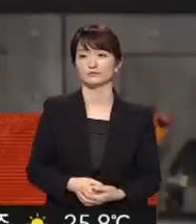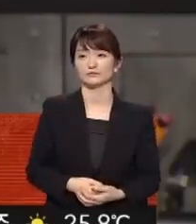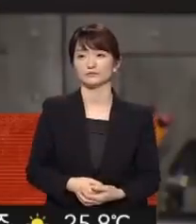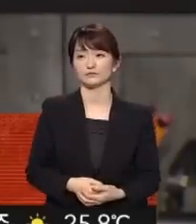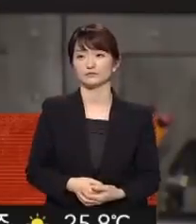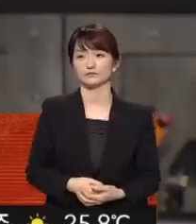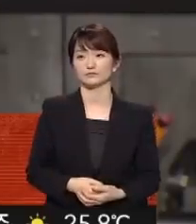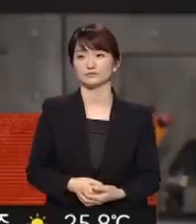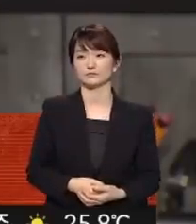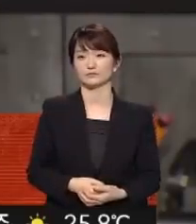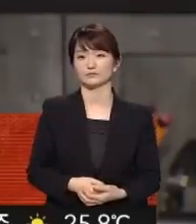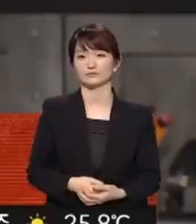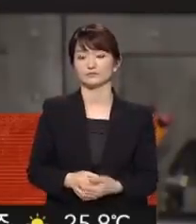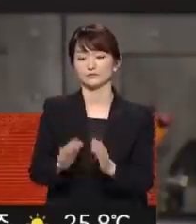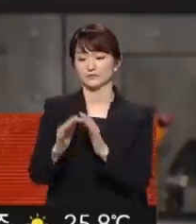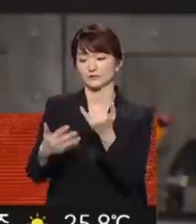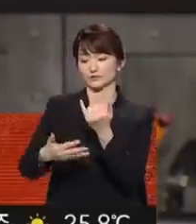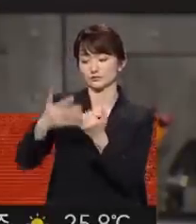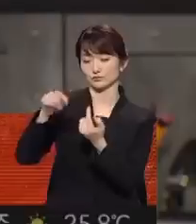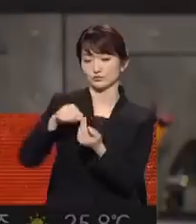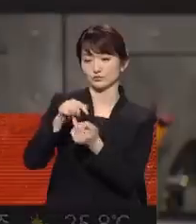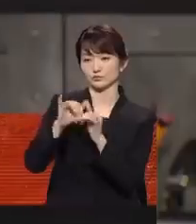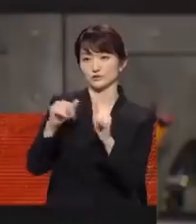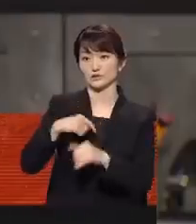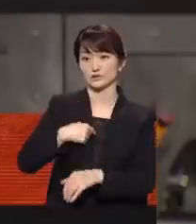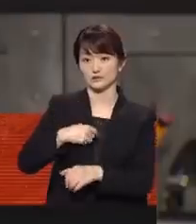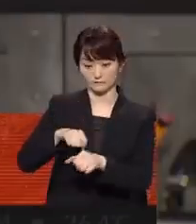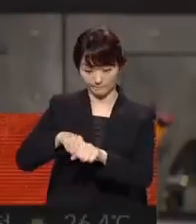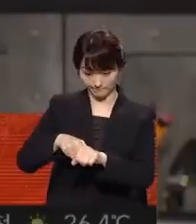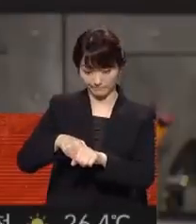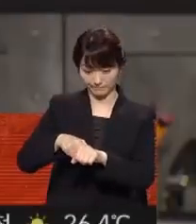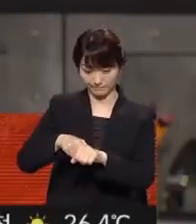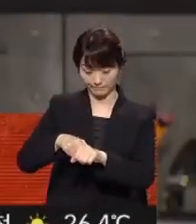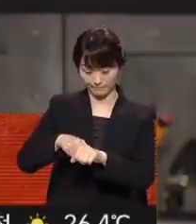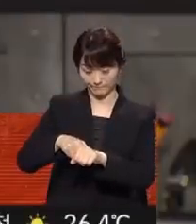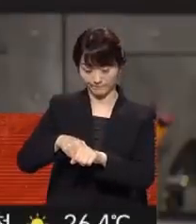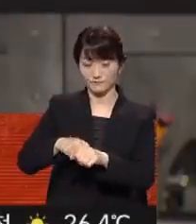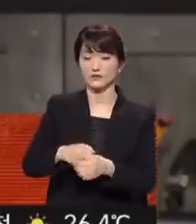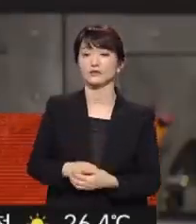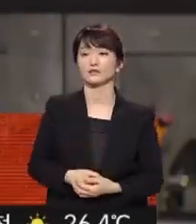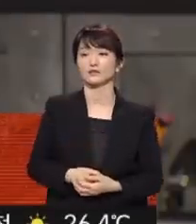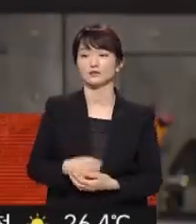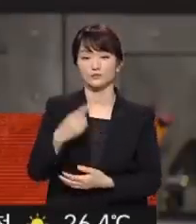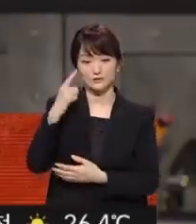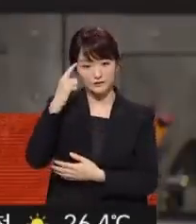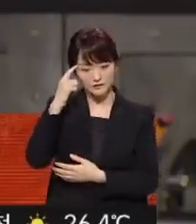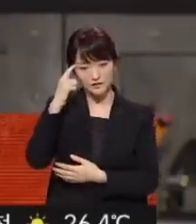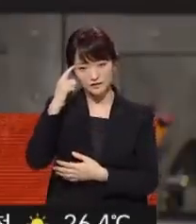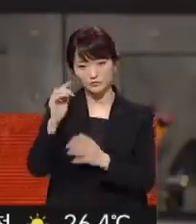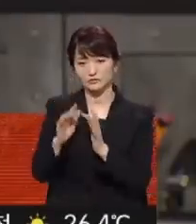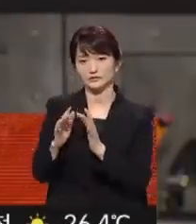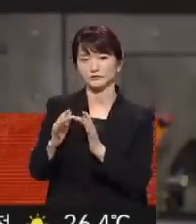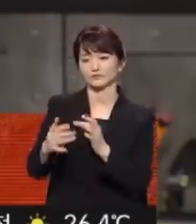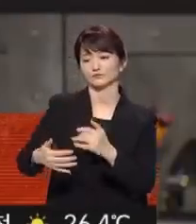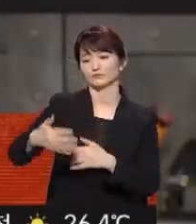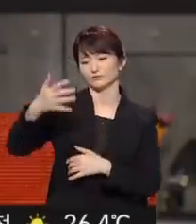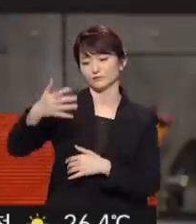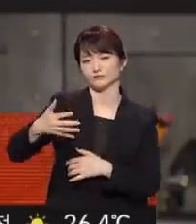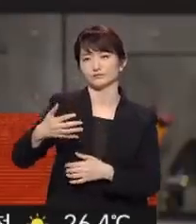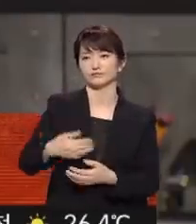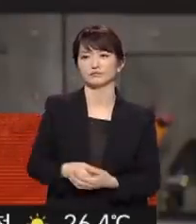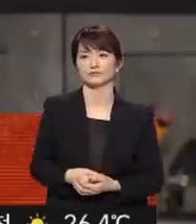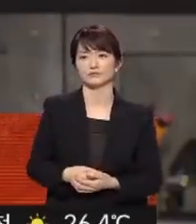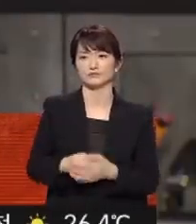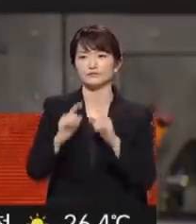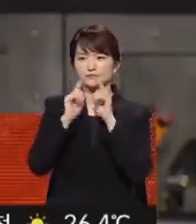공개를 했던 채널 운영자는 자기가 처벌을 받을 것을 각오하고 아마 공익적 차원에서 올린 것 같은데 제가 보기에는 좀